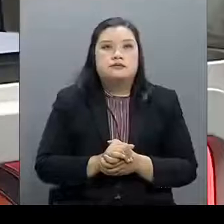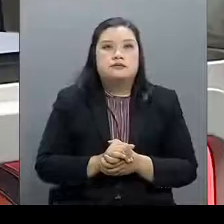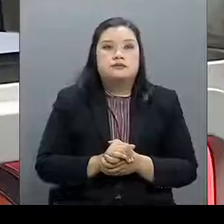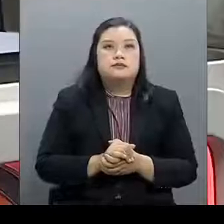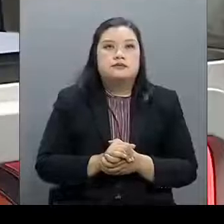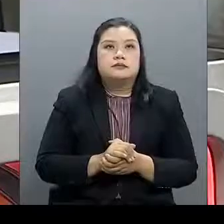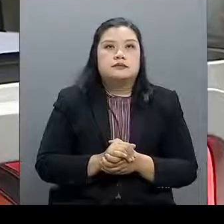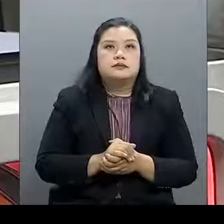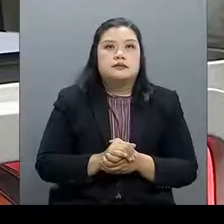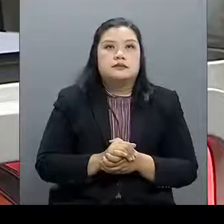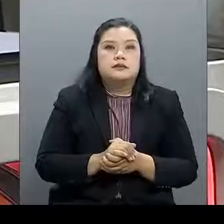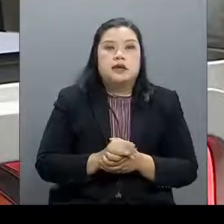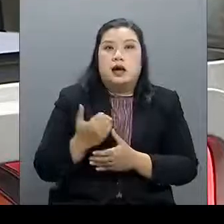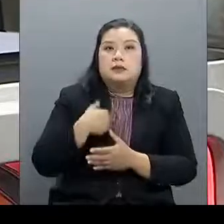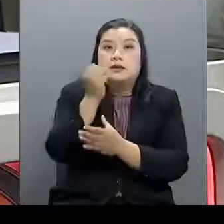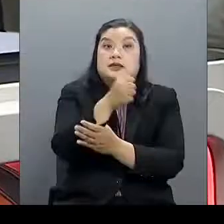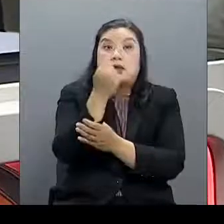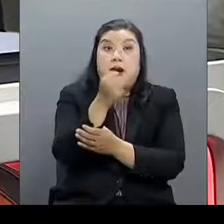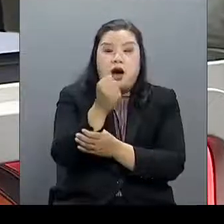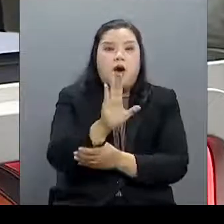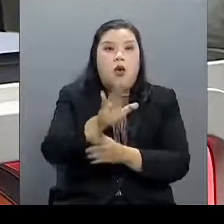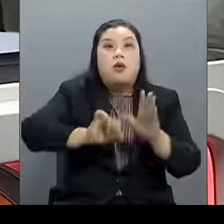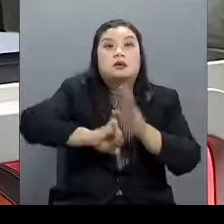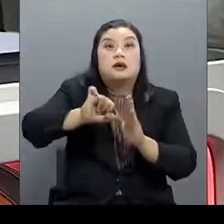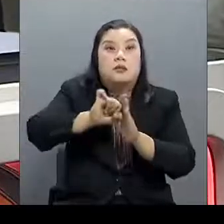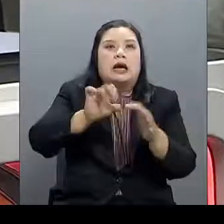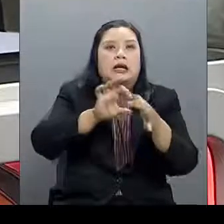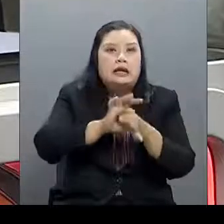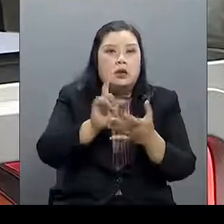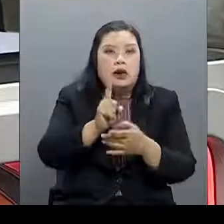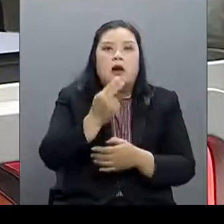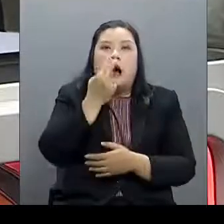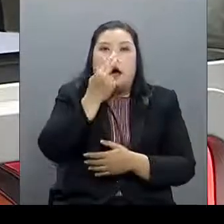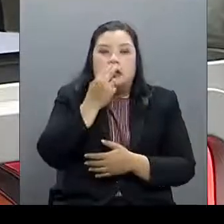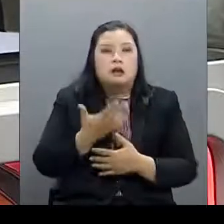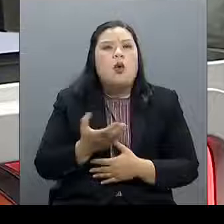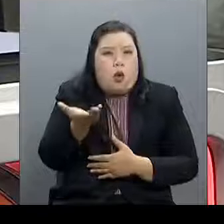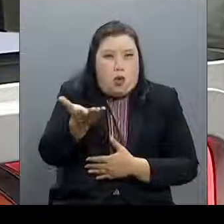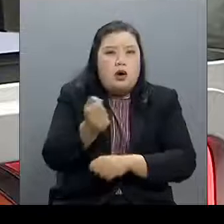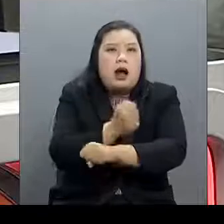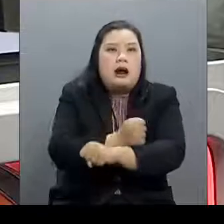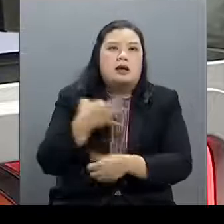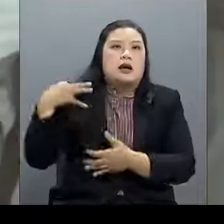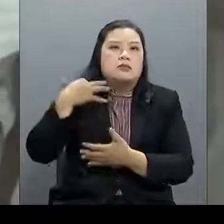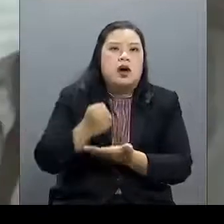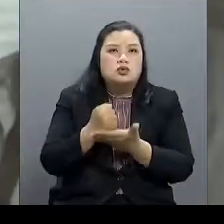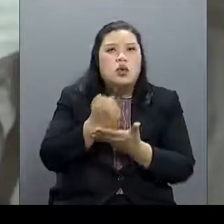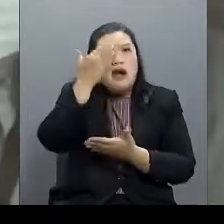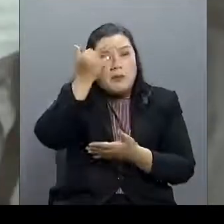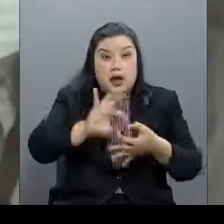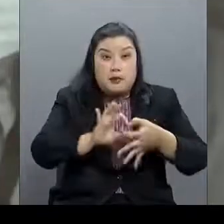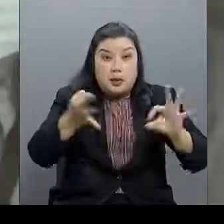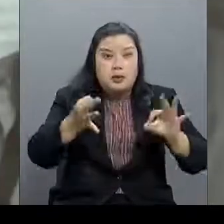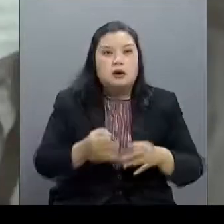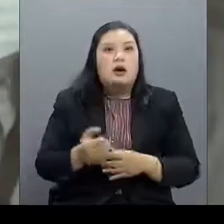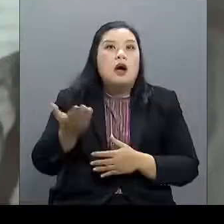สภาหลมหายใจจงหวดเชียงให่เรีกร้องขอใหภาครัฐมีสวสดีการให้กับอาศาสมครช่วยเหอดับไฟป่านะคะหัจากทมอาศา